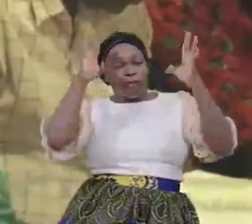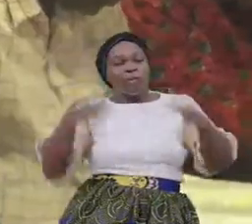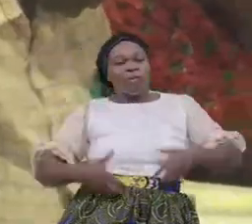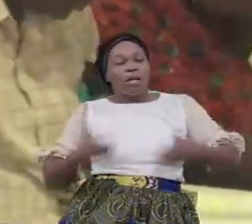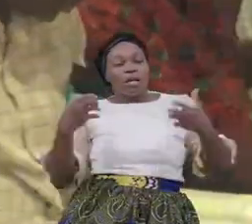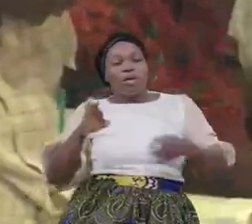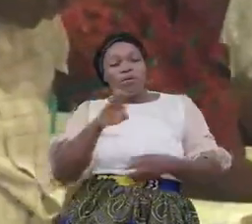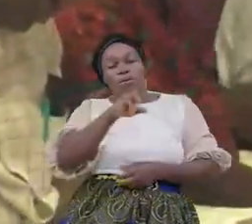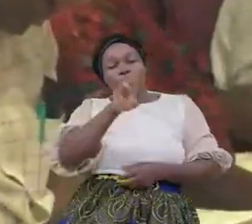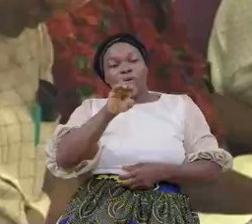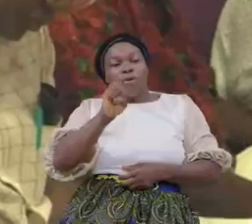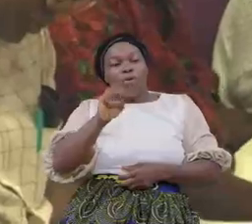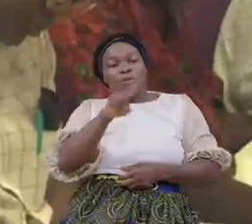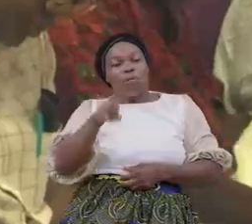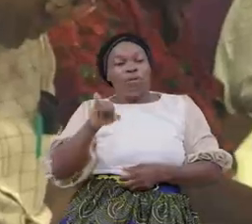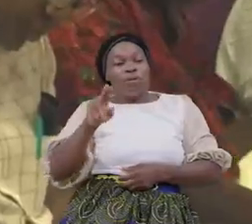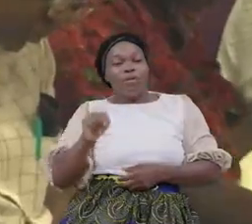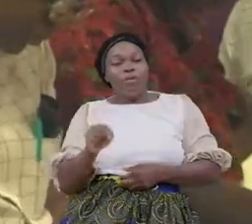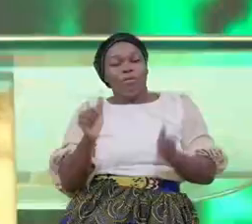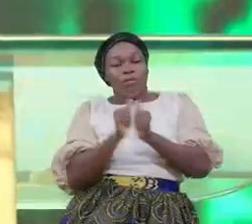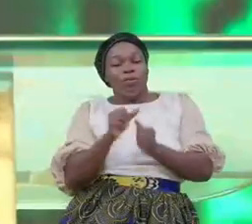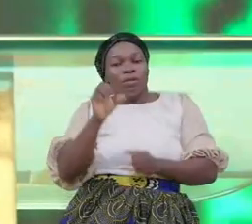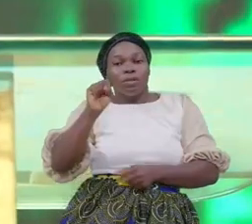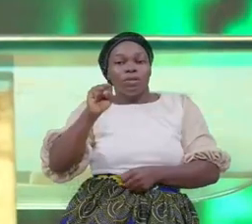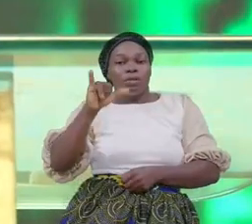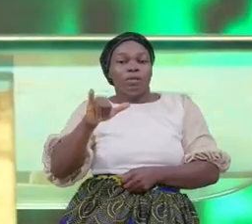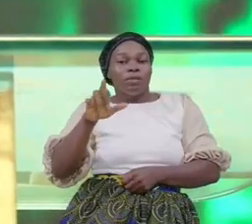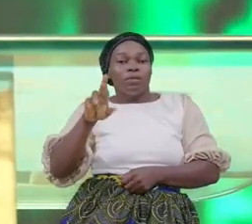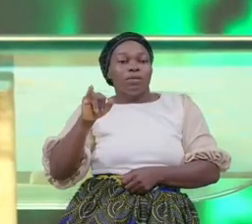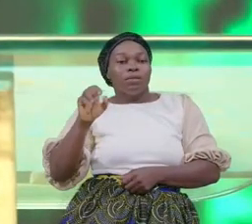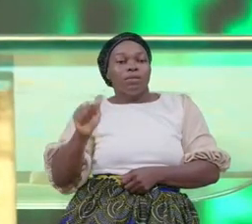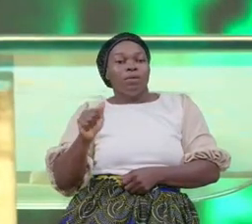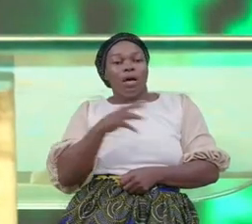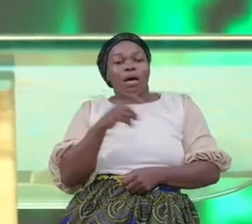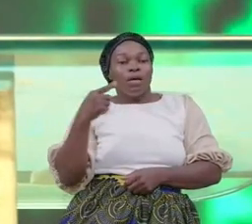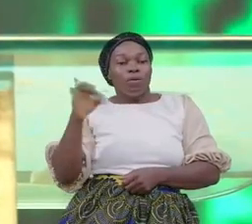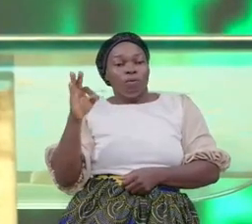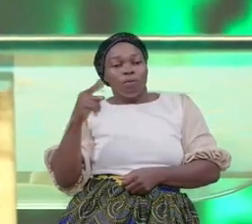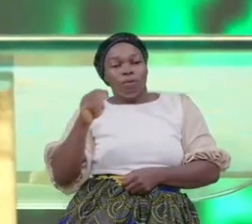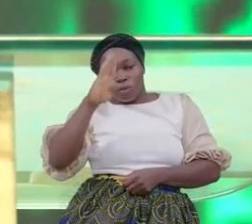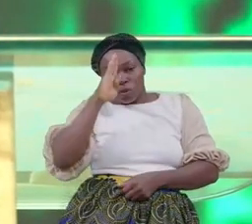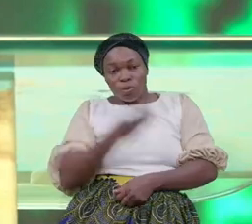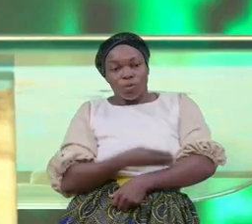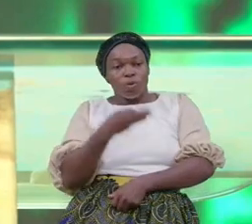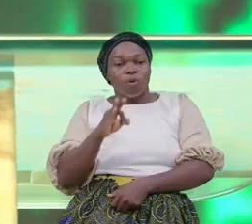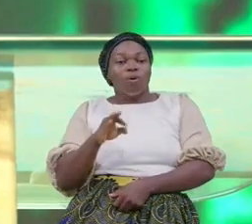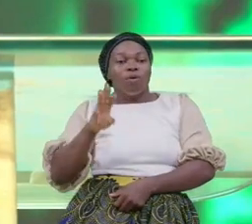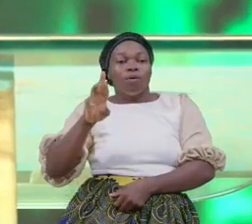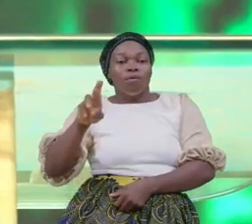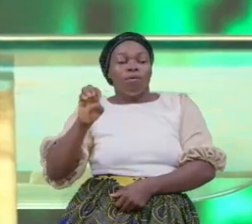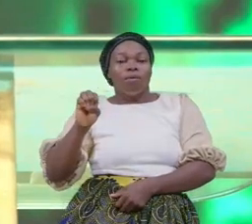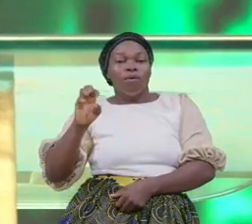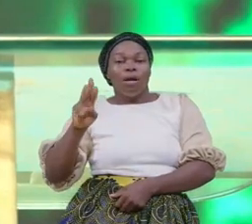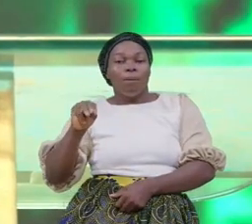du fils de Remalia, de ce que la Syrie médite du mal contre toi, de ce